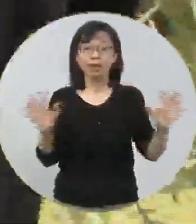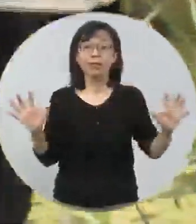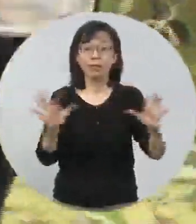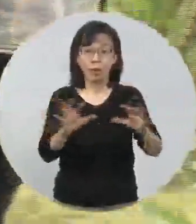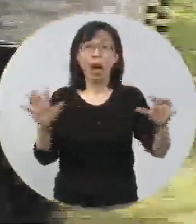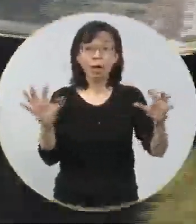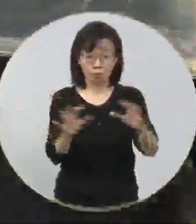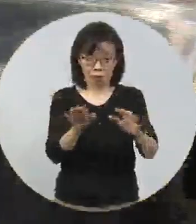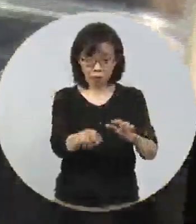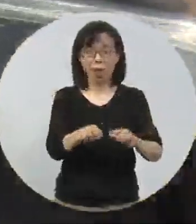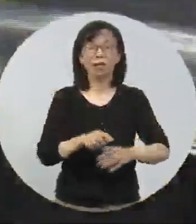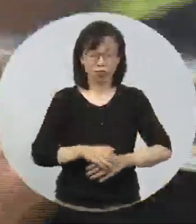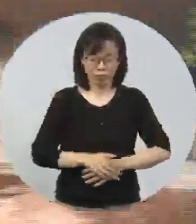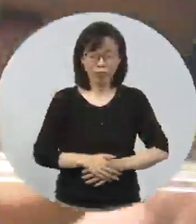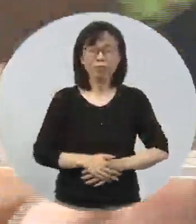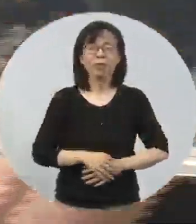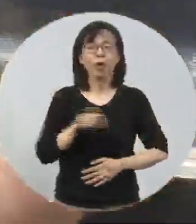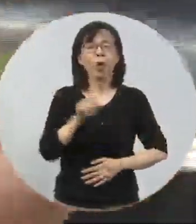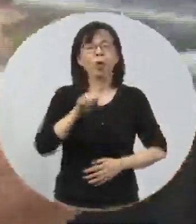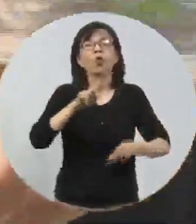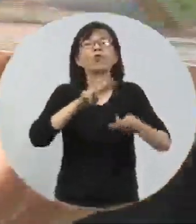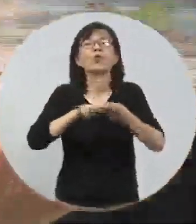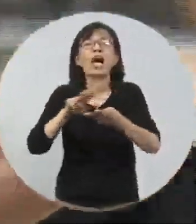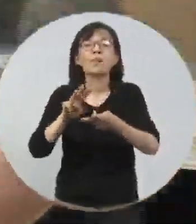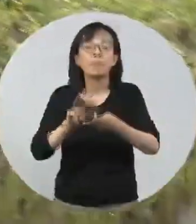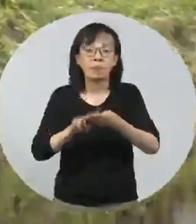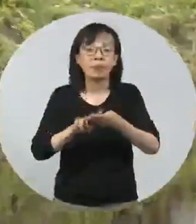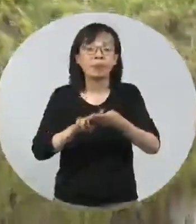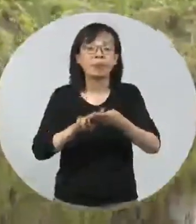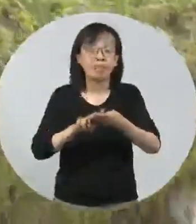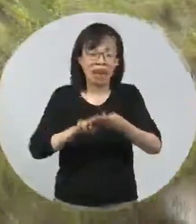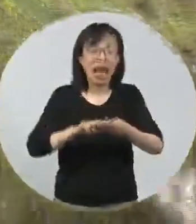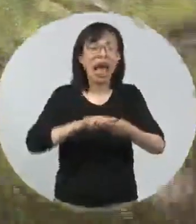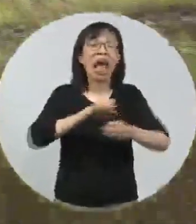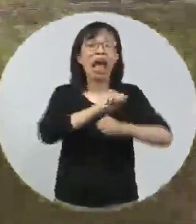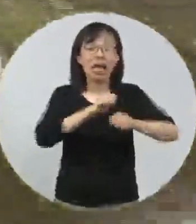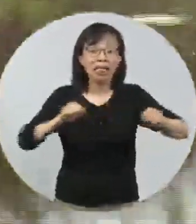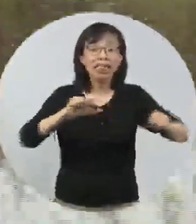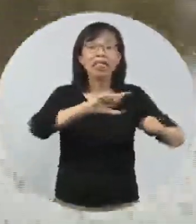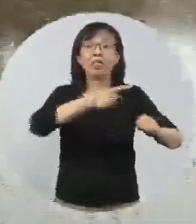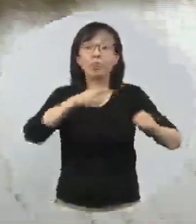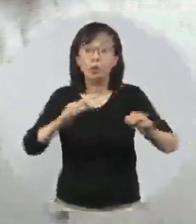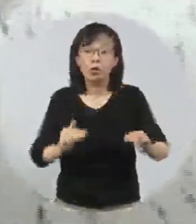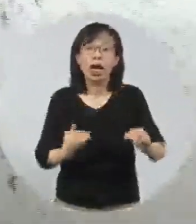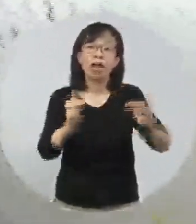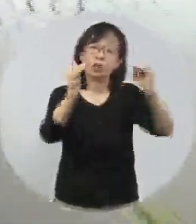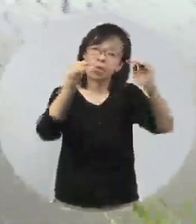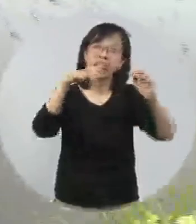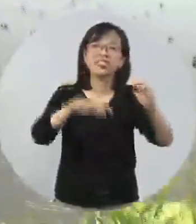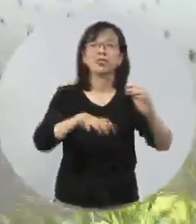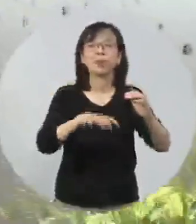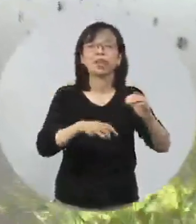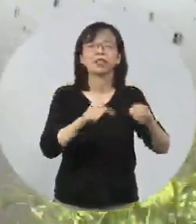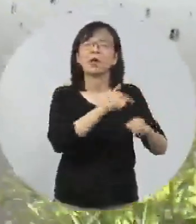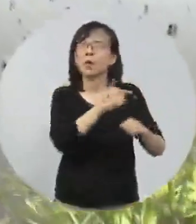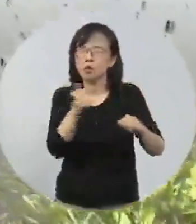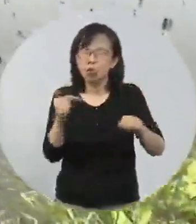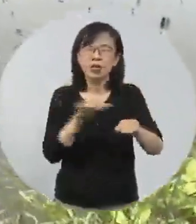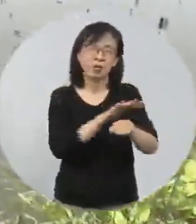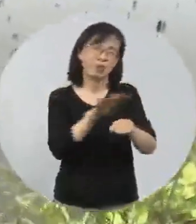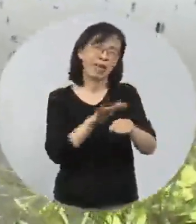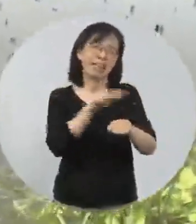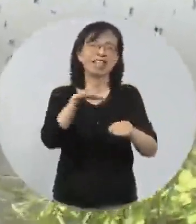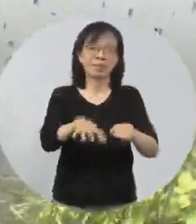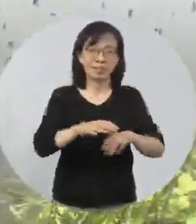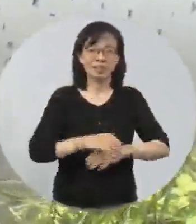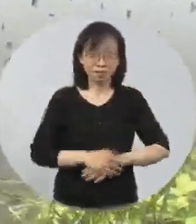、ここに集まってくる。この田んぼが、生き物が育つ場所になってて、とても貴重な場所